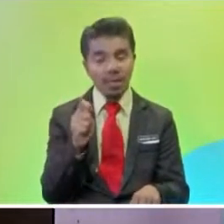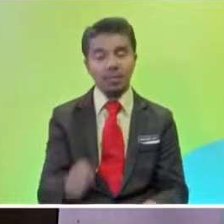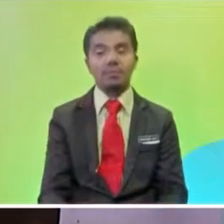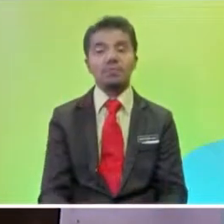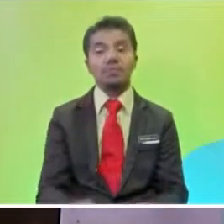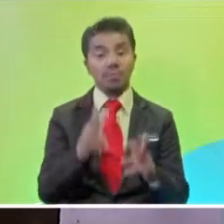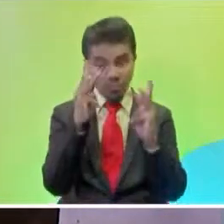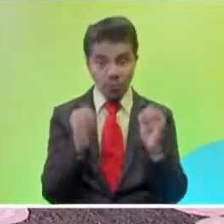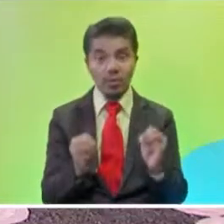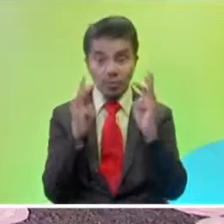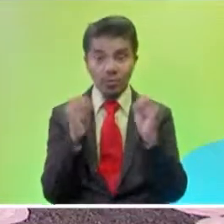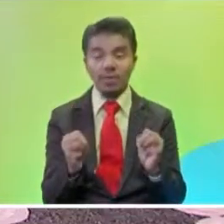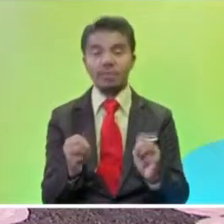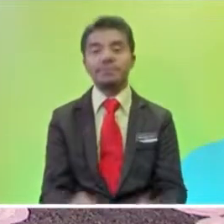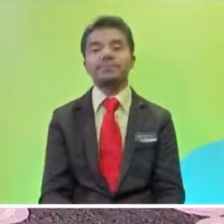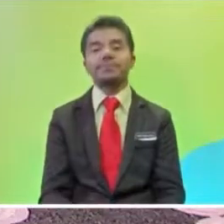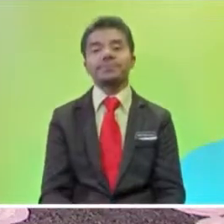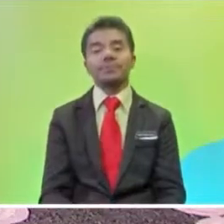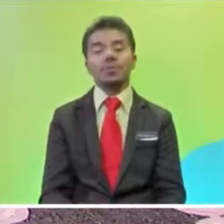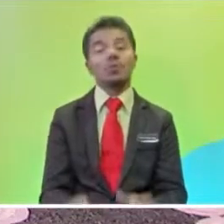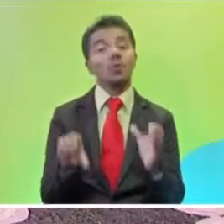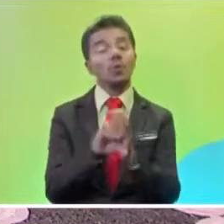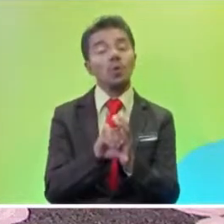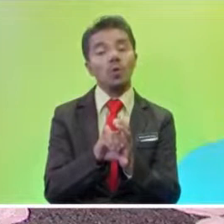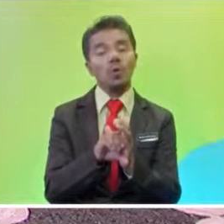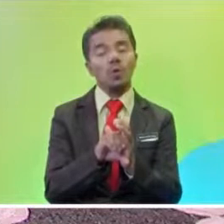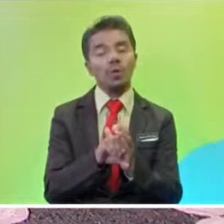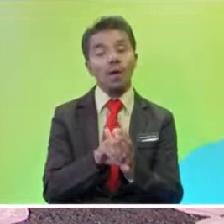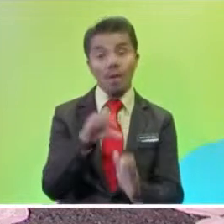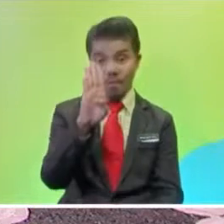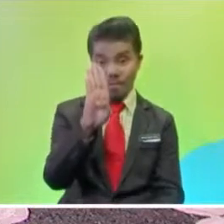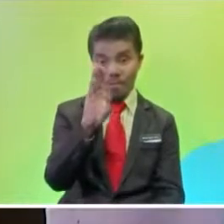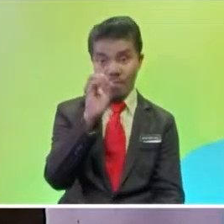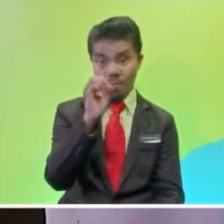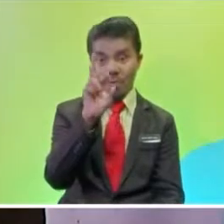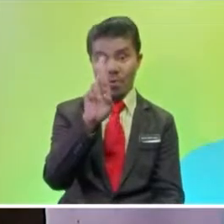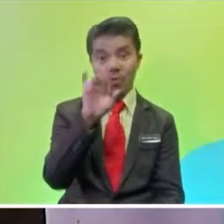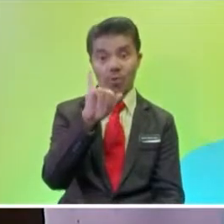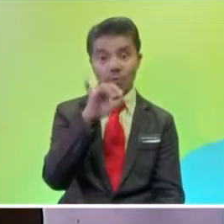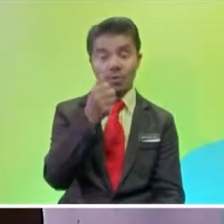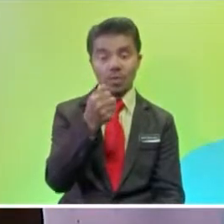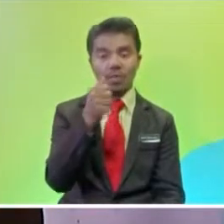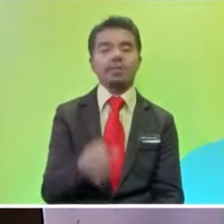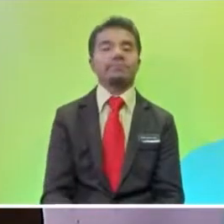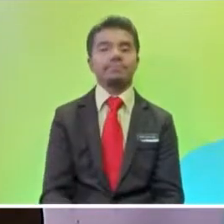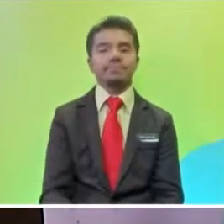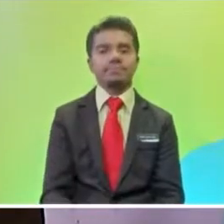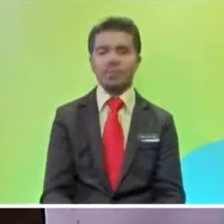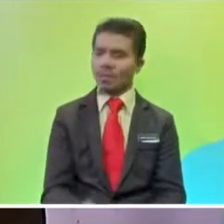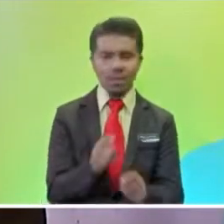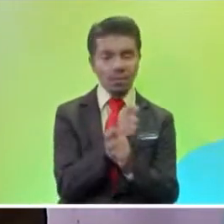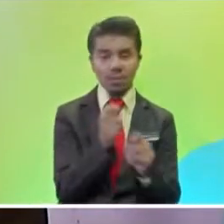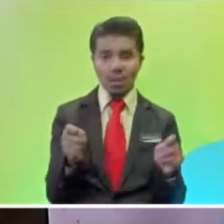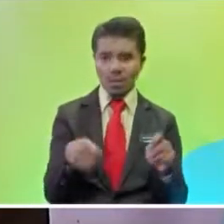Boria Oke Boria sebenarnya eee walaupun tak tak semua murid tahu melaksanakan